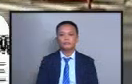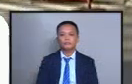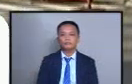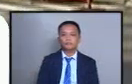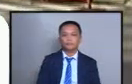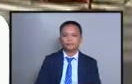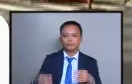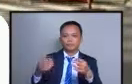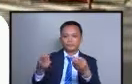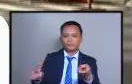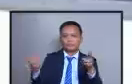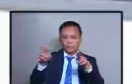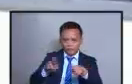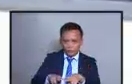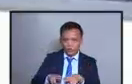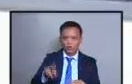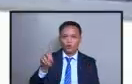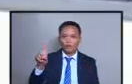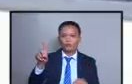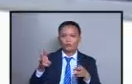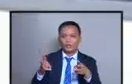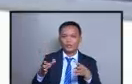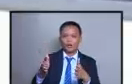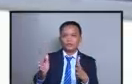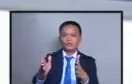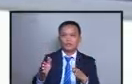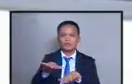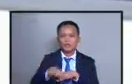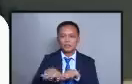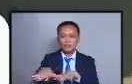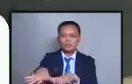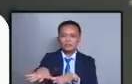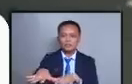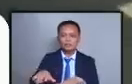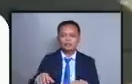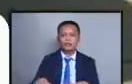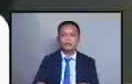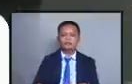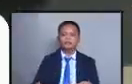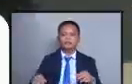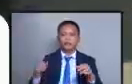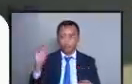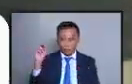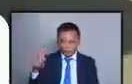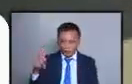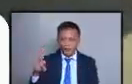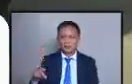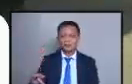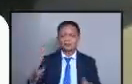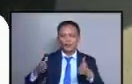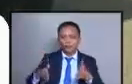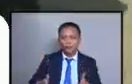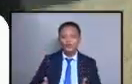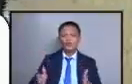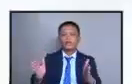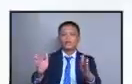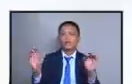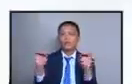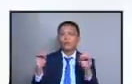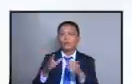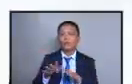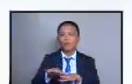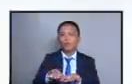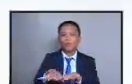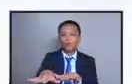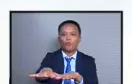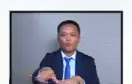Nagpatupad ng one-way traffic scheme ang Marikina Police para mas maging maluwag ang daloy ng trapiko sa loob ng Loyola Memorial Park. Ayon